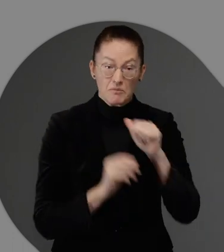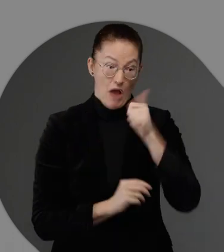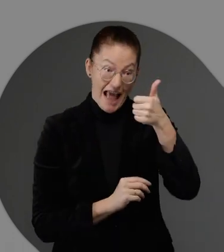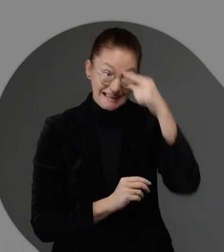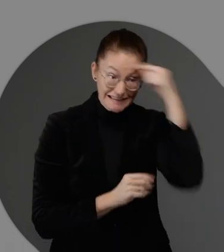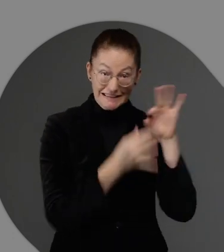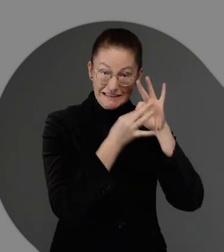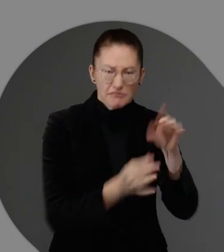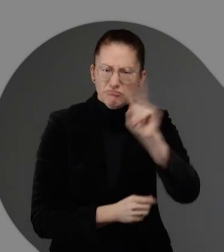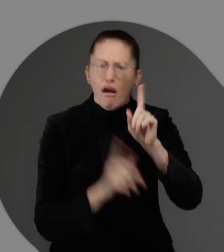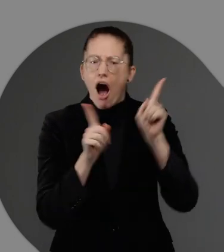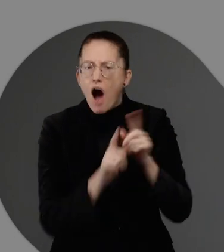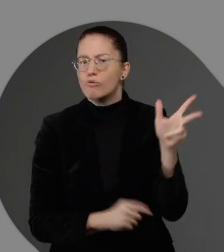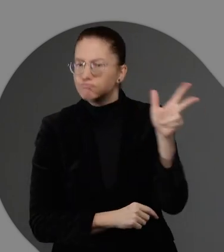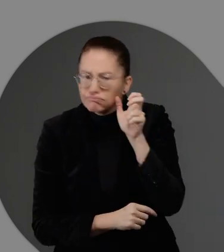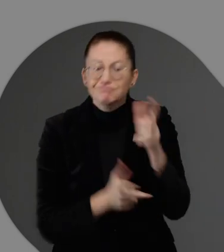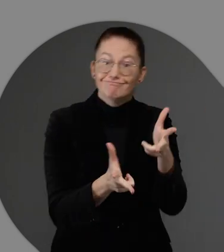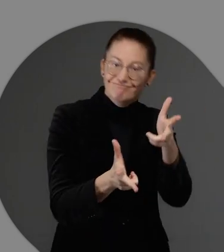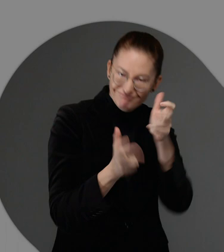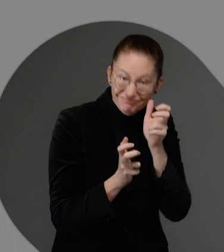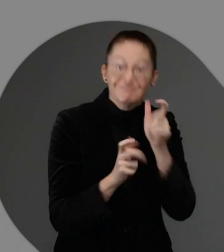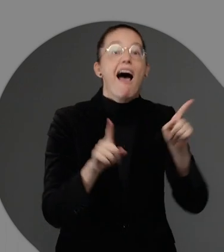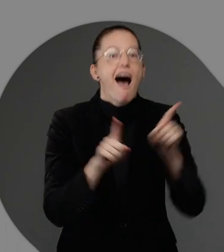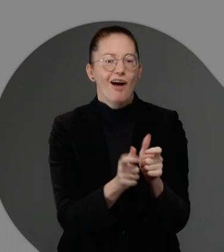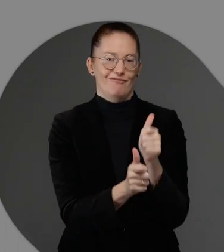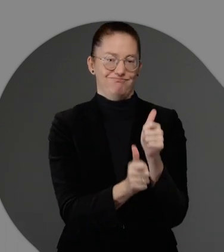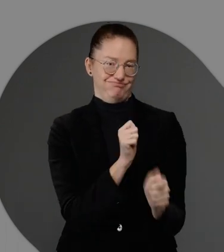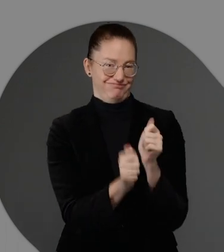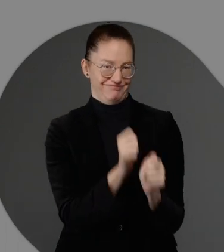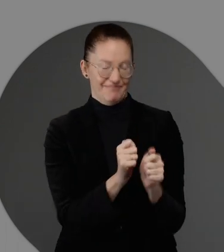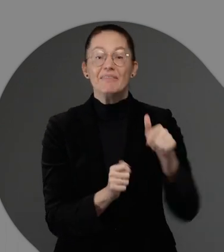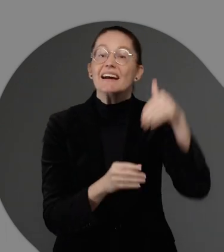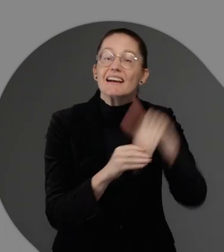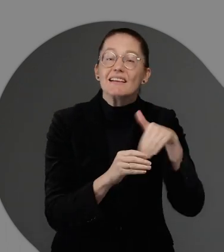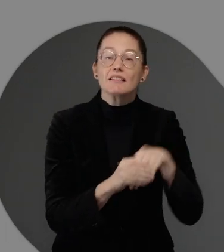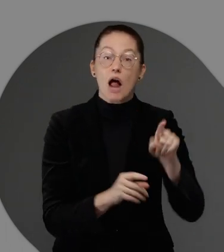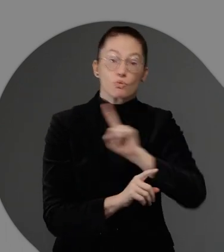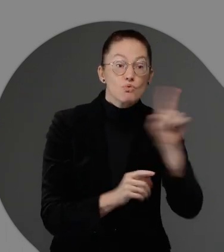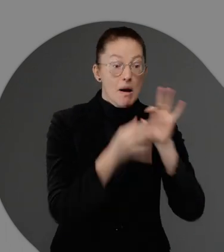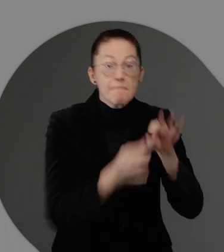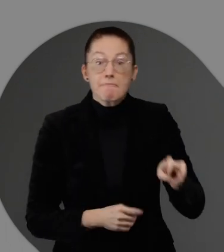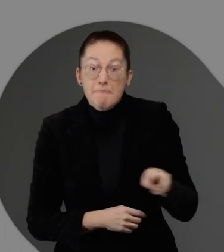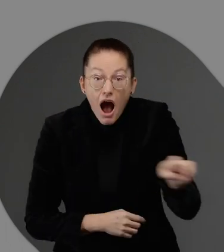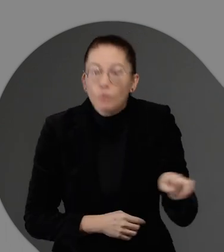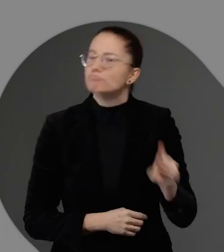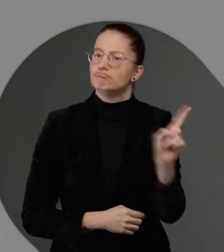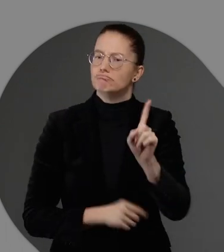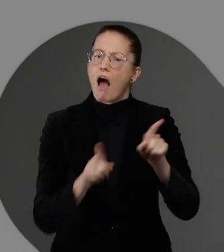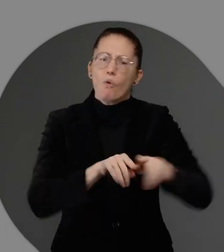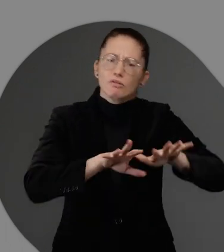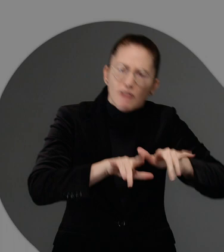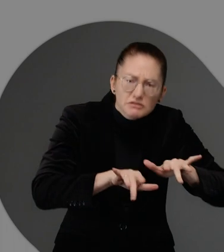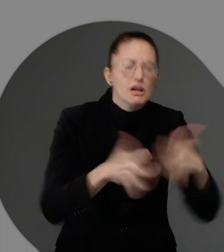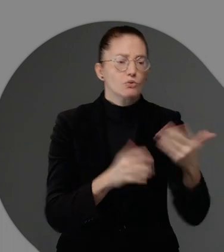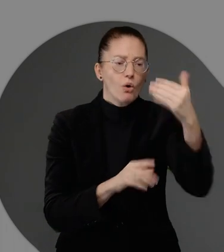einen Sinn verfügbar, sondern zum Beispiel hörbar und sichtbar. Sie sind bedienbar. Inhalte können nicht nur mit der Maus bedient